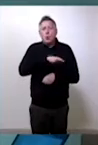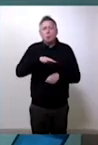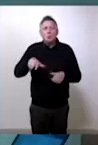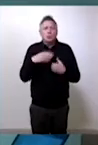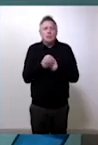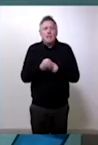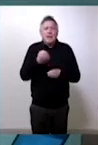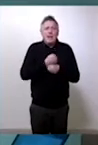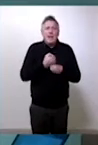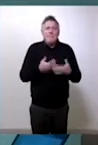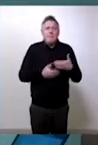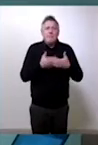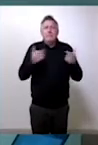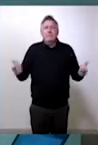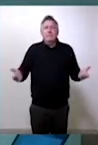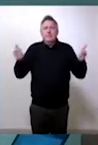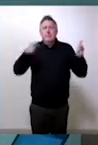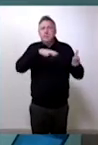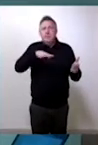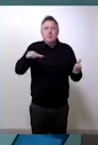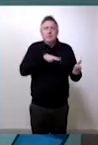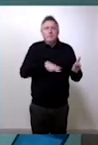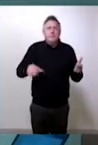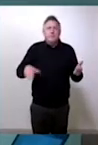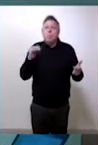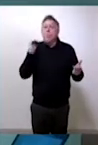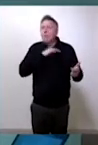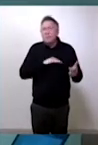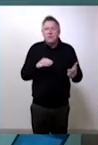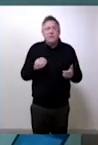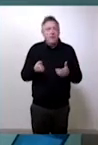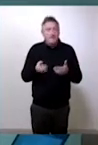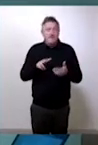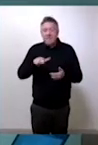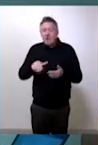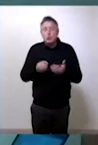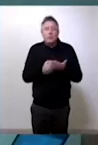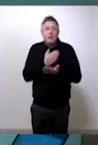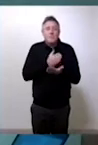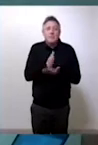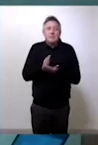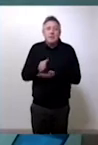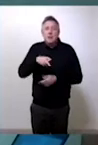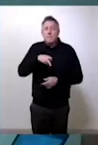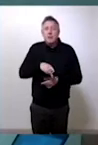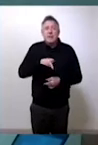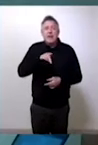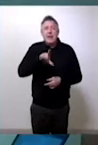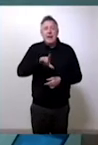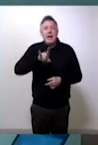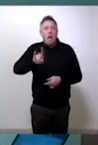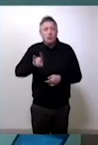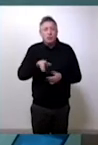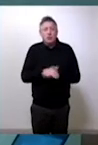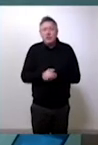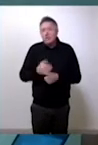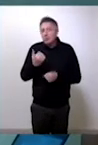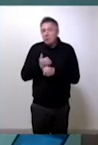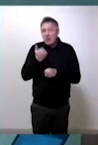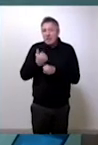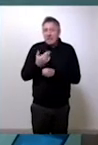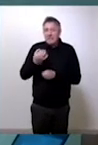qui sont évoquées et qui vont être mises en œuvre très rapidement. Déjà, pour rappel, aujourd'hui, le PLH nous précise qu'il faut construire chaque année